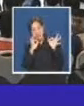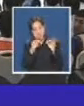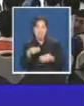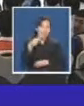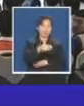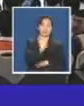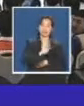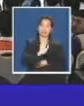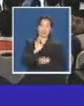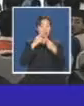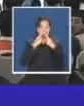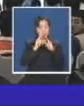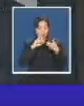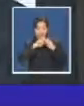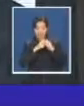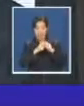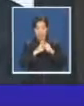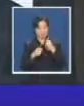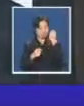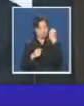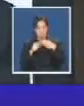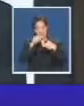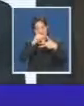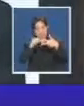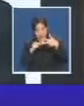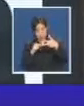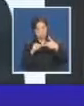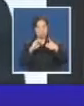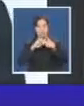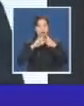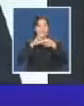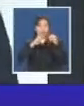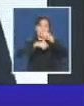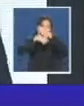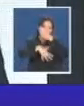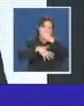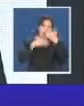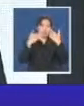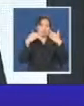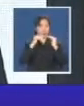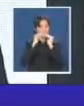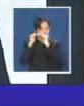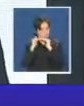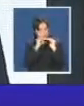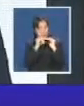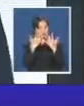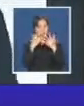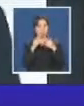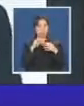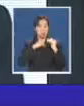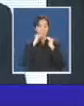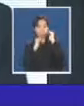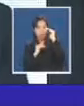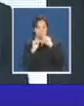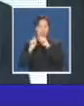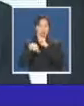ตรงกันข้ามครับๆเหล่านี้เป็นปัญหาในเชิงโครงสร้างเป็นปัญหาในเชิงความเป็นธรรมความเหลื่อมล้ำอย่างแท้จริงซึ่งก็คือหัวใจของปัญหา